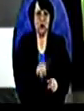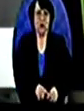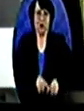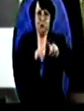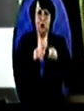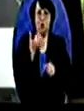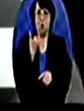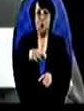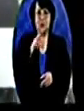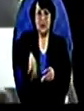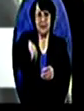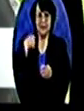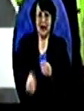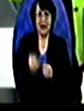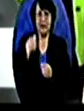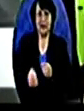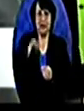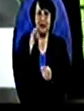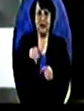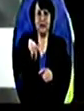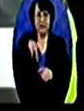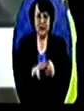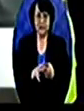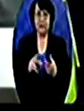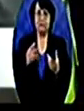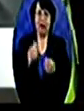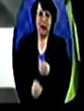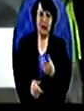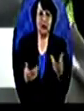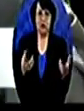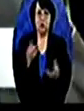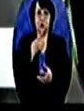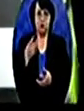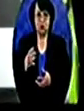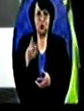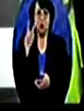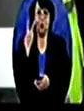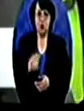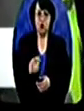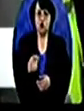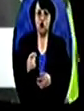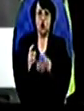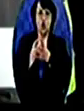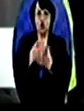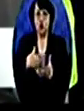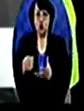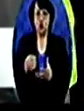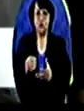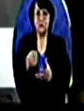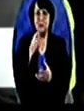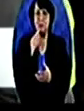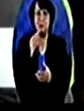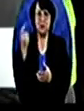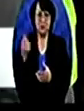их гардаг. Тэгээд гонц одоо нүүрсний үнийн одоо өөрөө өртөх нөлөөлж байгаа юм бол одоо энэ сүндэр яваад байгаа гол юм